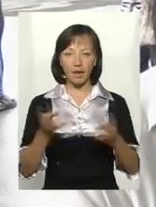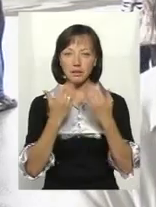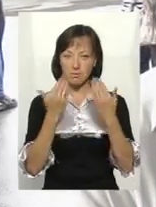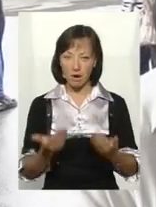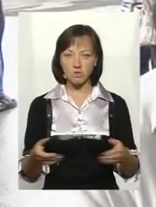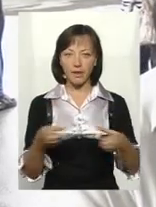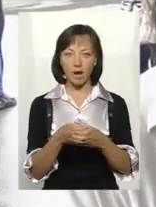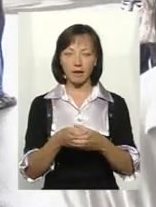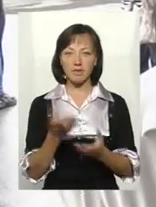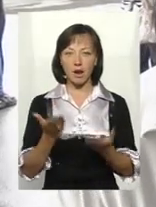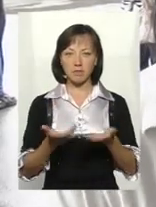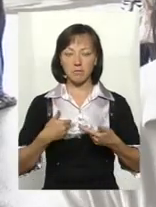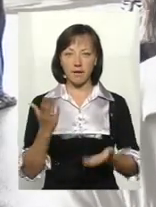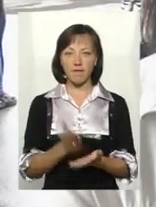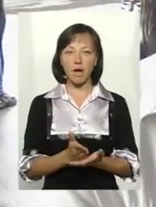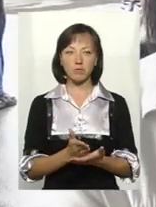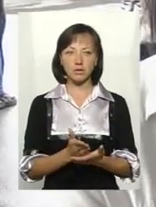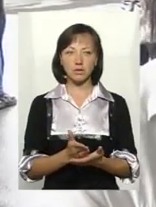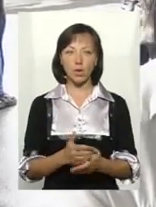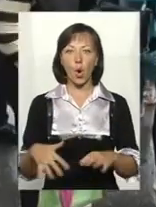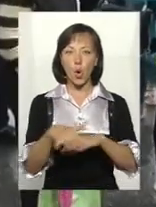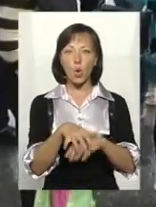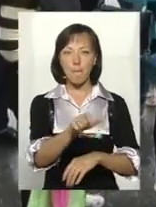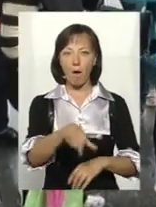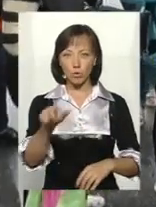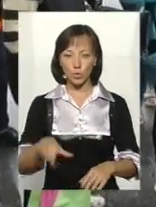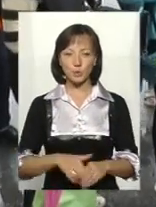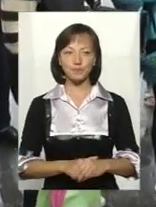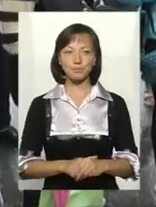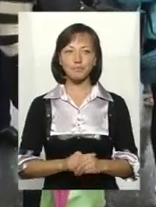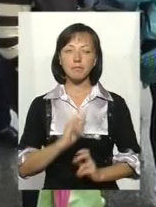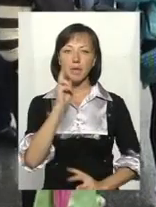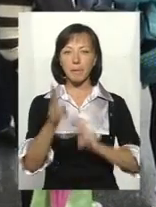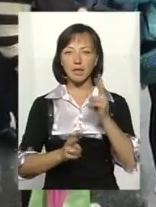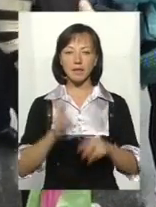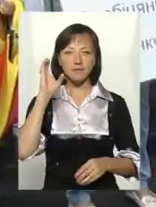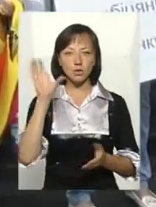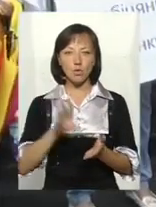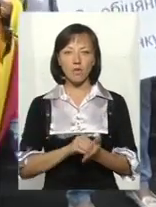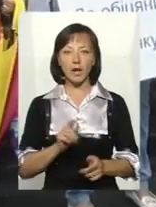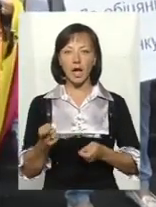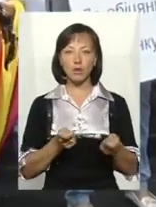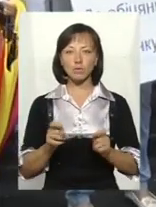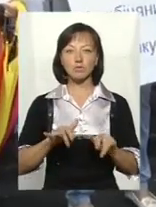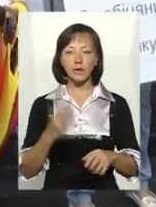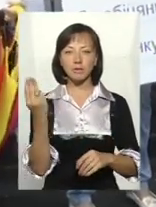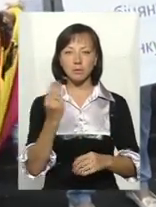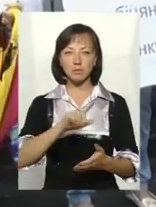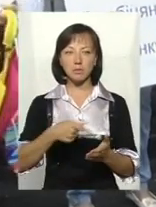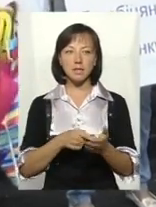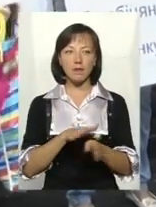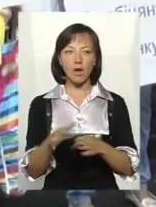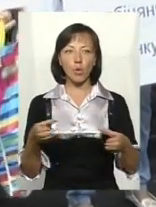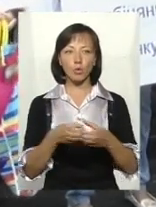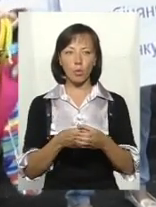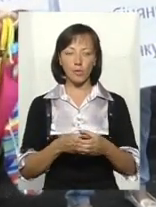спрашивати все-таки колектив, раз ми являємося громадою. Претензії пікетувальників вислуховував керуючий справами Шепетівського